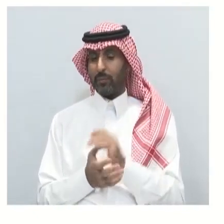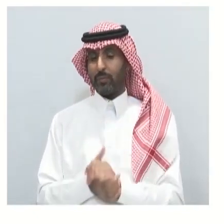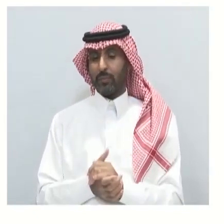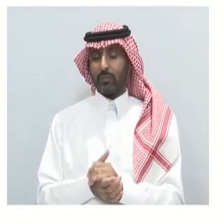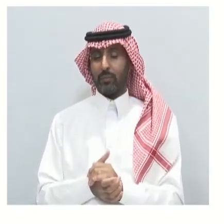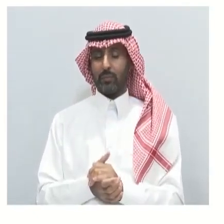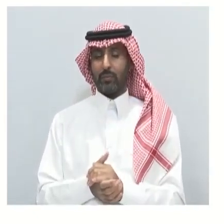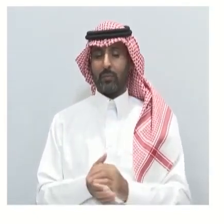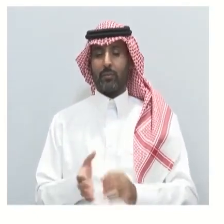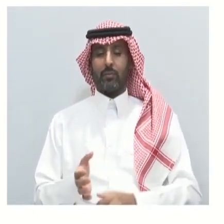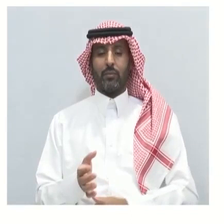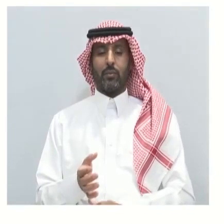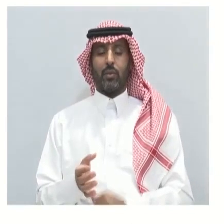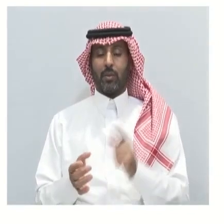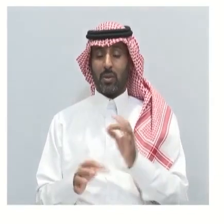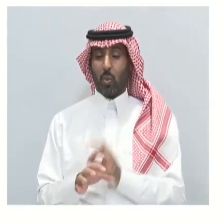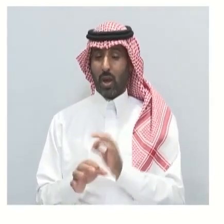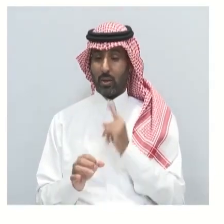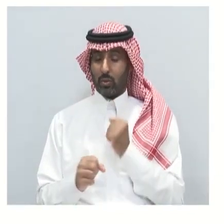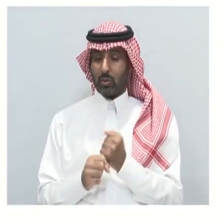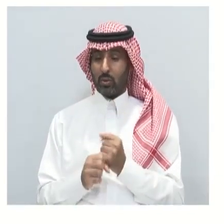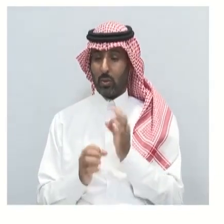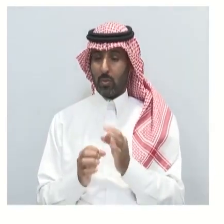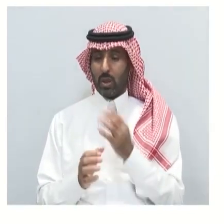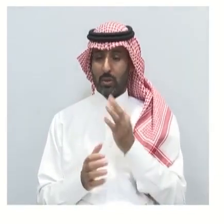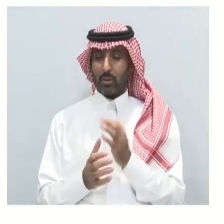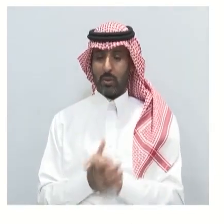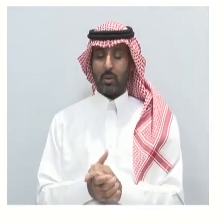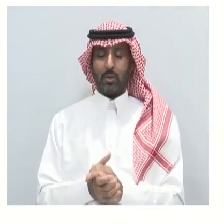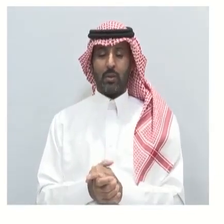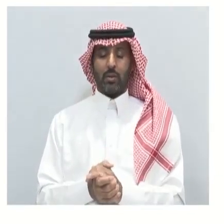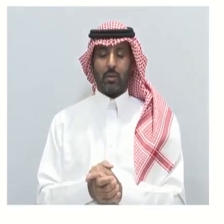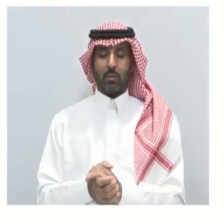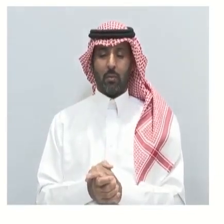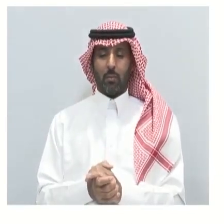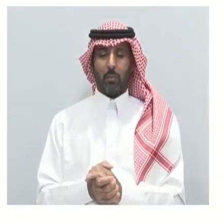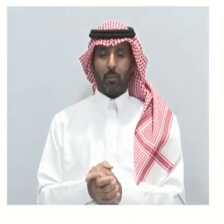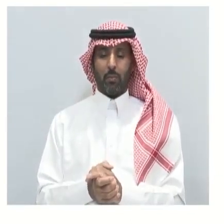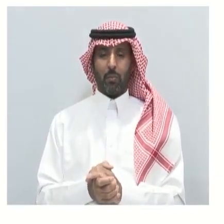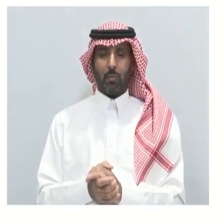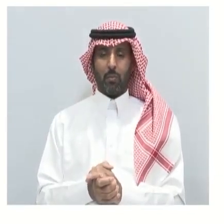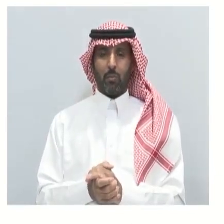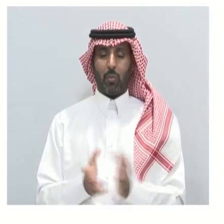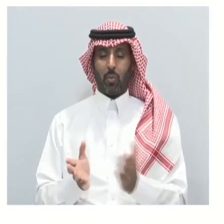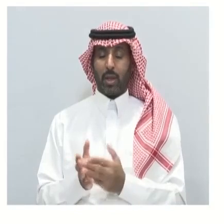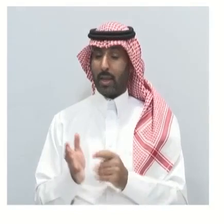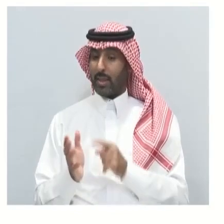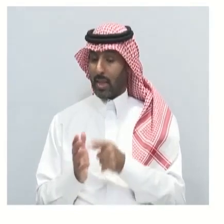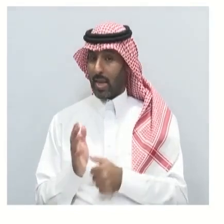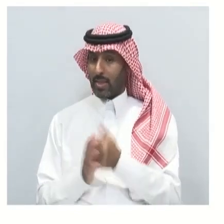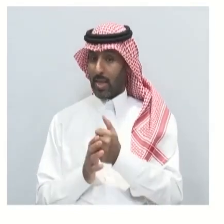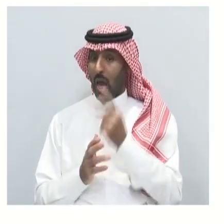تجعل من الوقت والجهد المبذول على هذا البحث امرا مسوقا لكي يتمكن الباحث من مكتبه اهميه